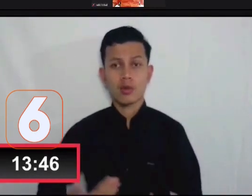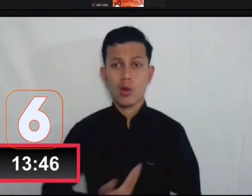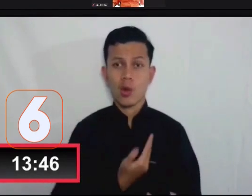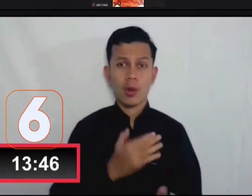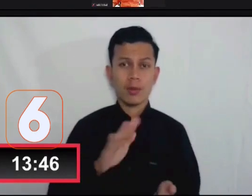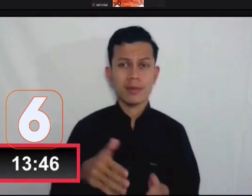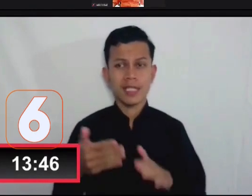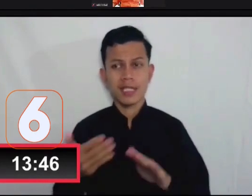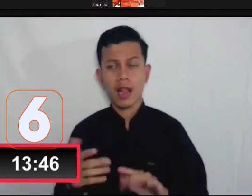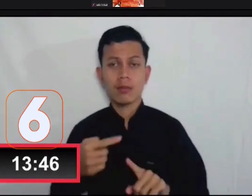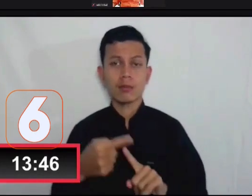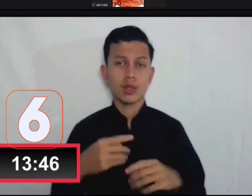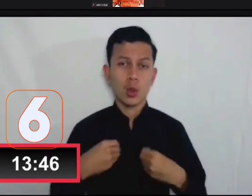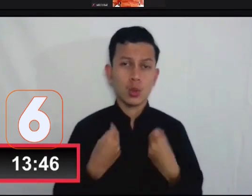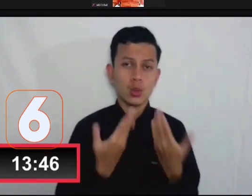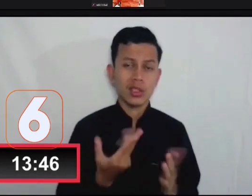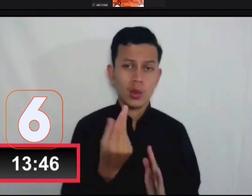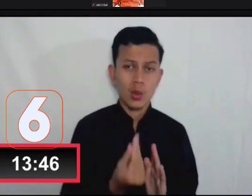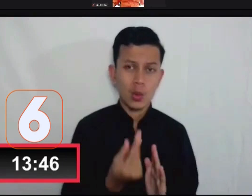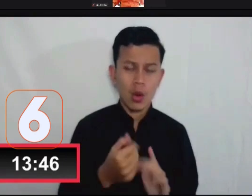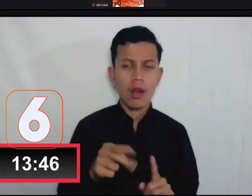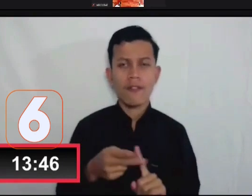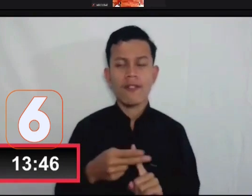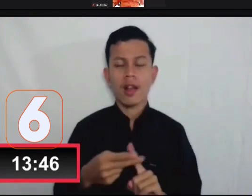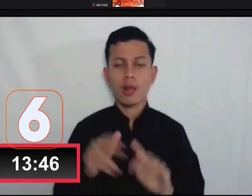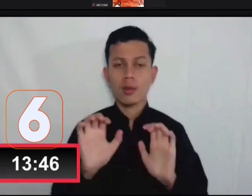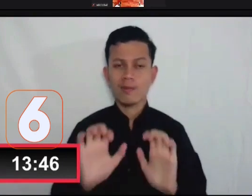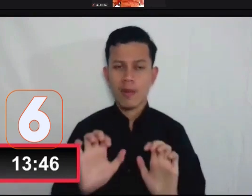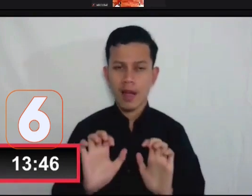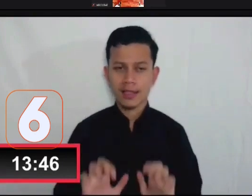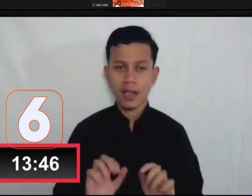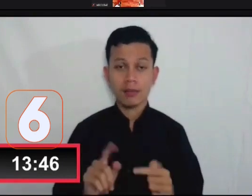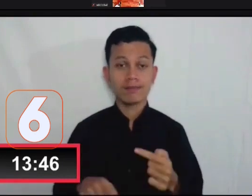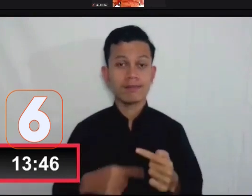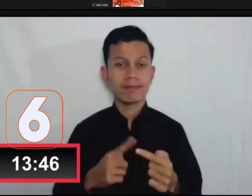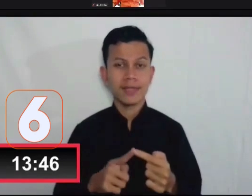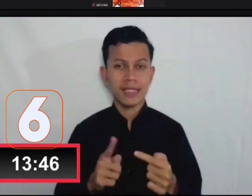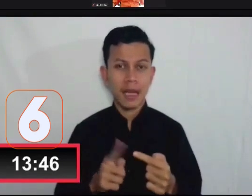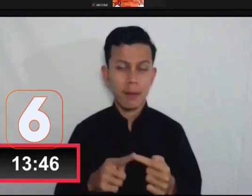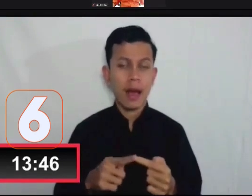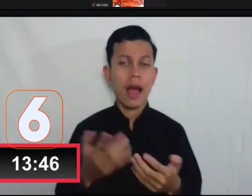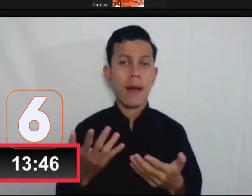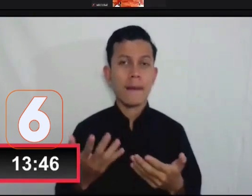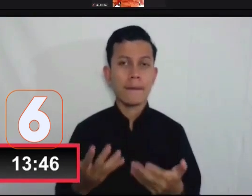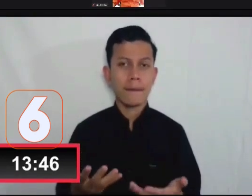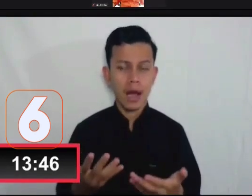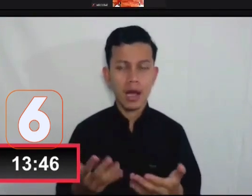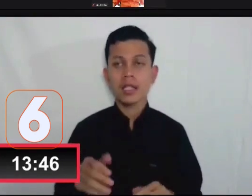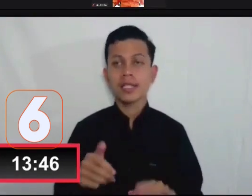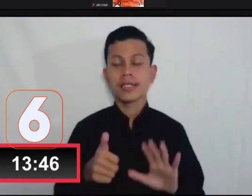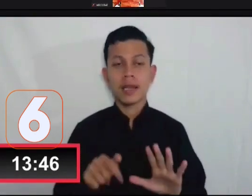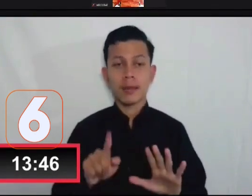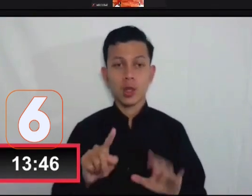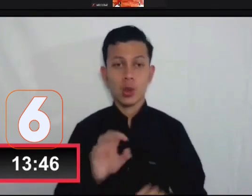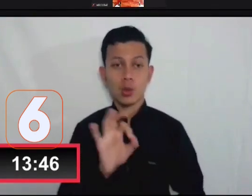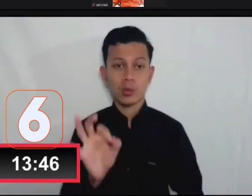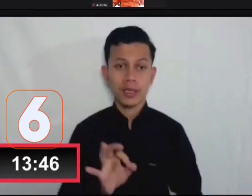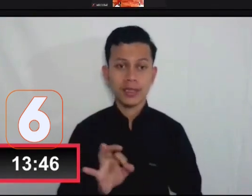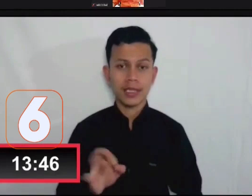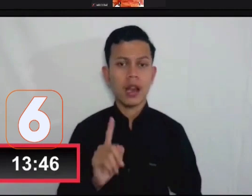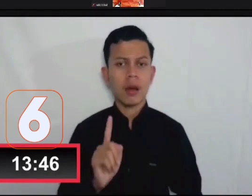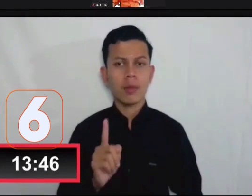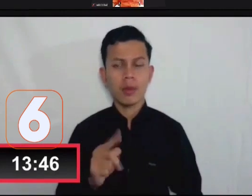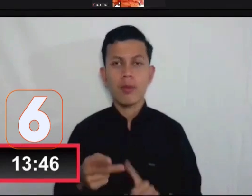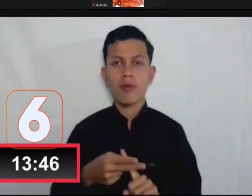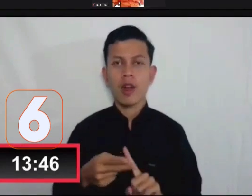material disebabkan oleh banyak faktor dimana faktor pertama yang paling dominan yaitu sebanyak 61% disebabkan oleh faktor manusia